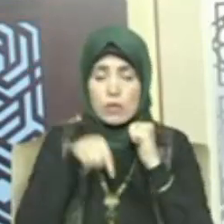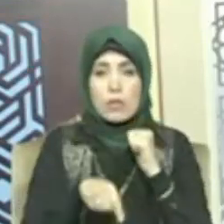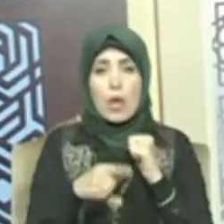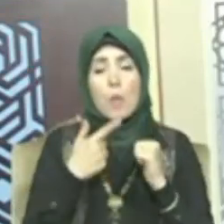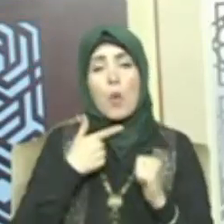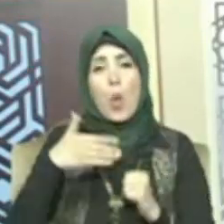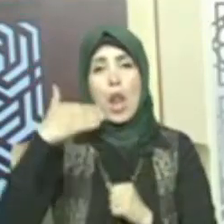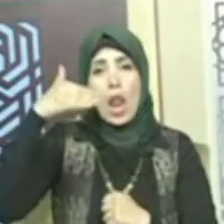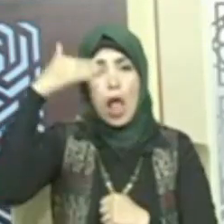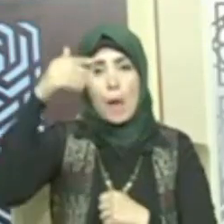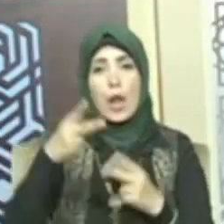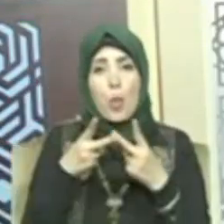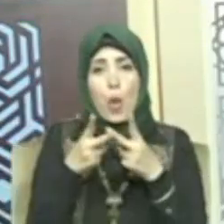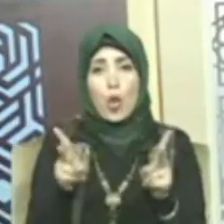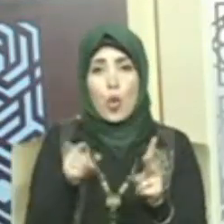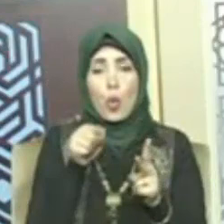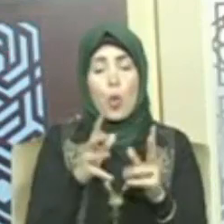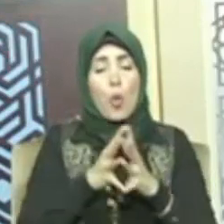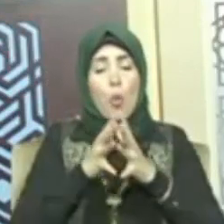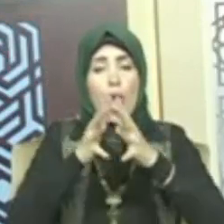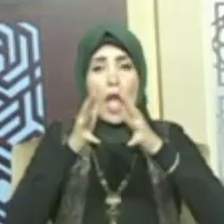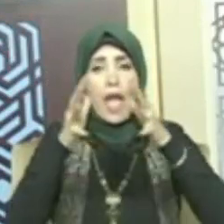والأمل والقبول واسعا،